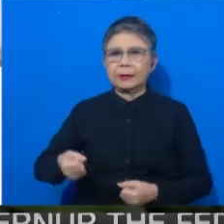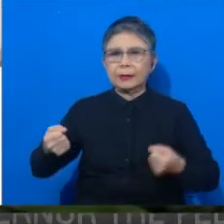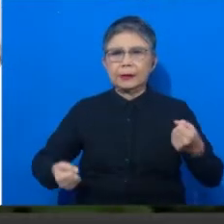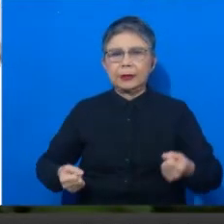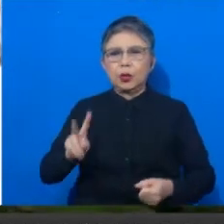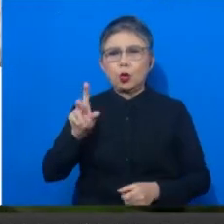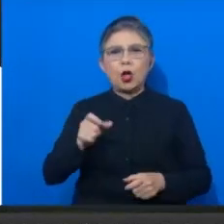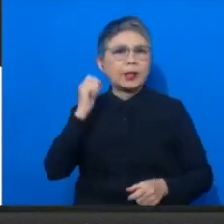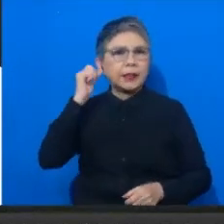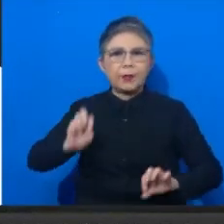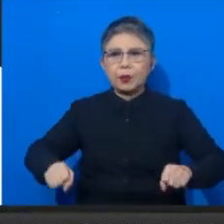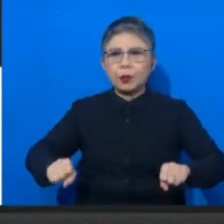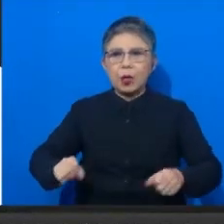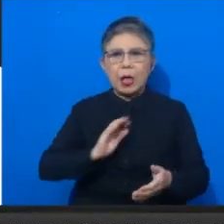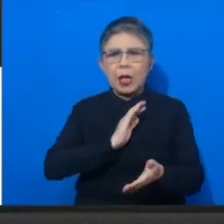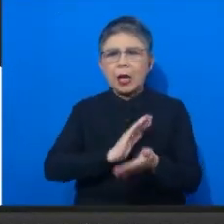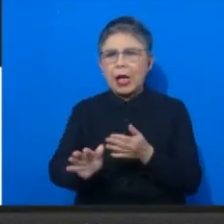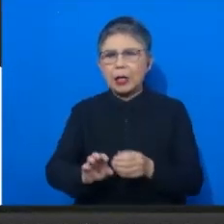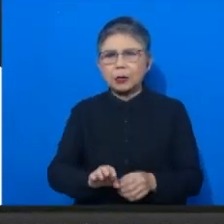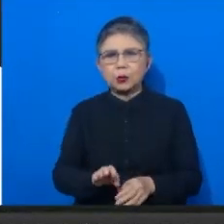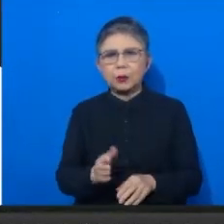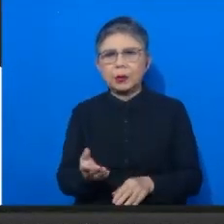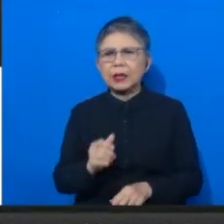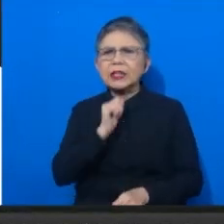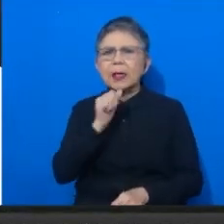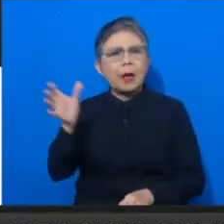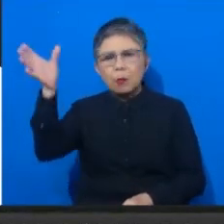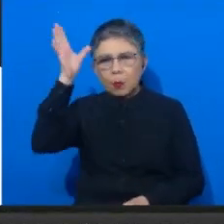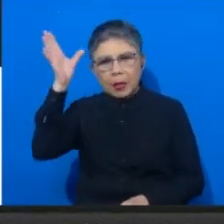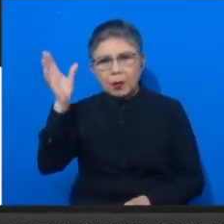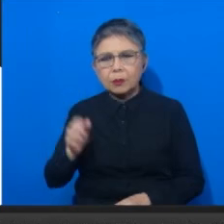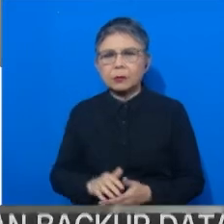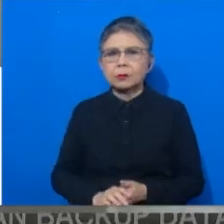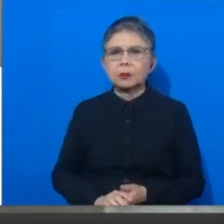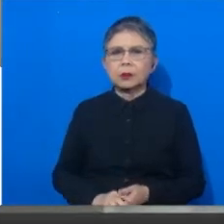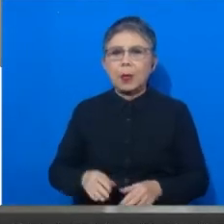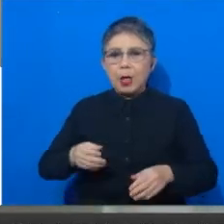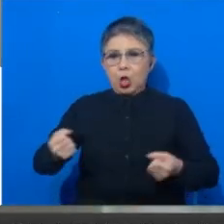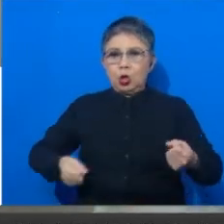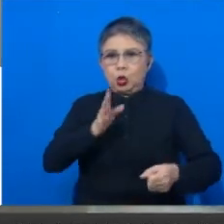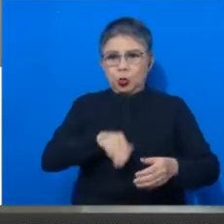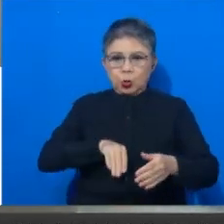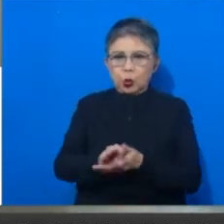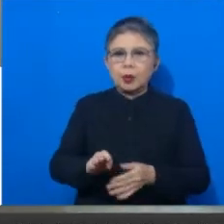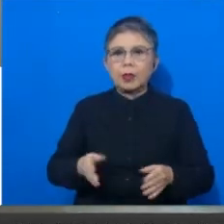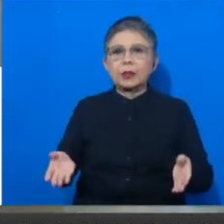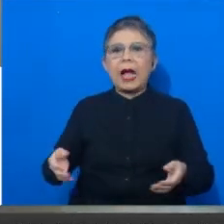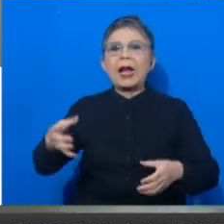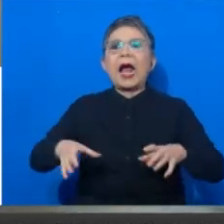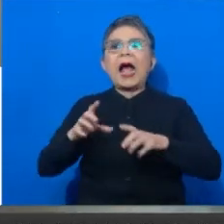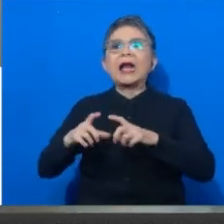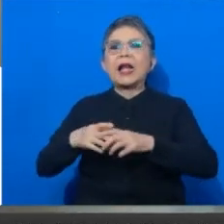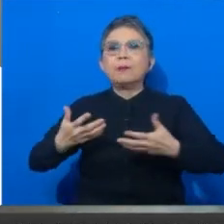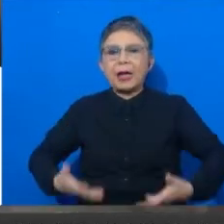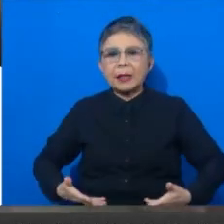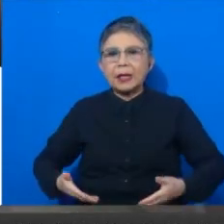Dua orang wanita pengendara sepeda motor yang belum diketahui identitasnya ini tewas terlindas truk yang tengah mengangkut sebuah alat berat di